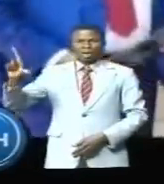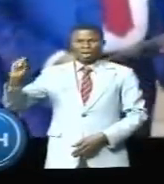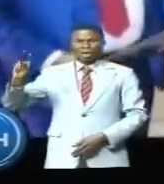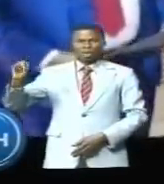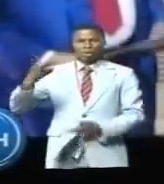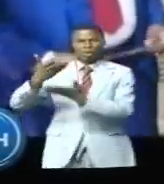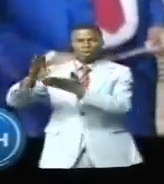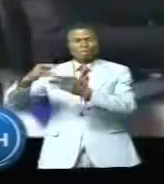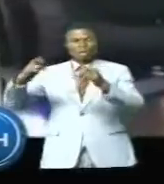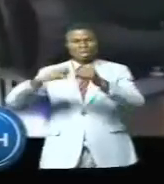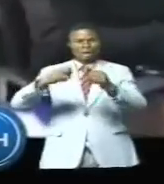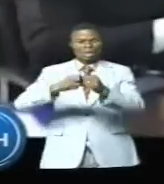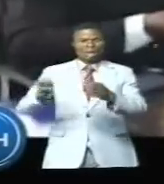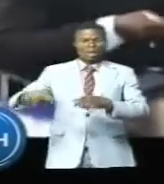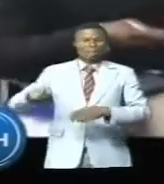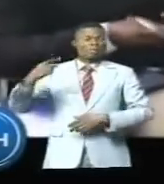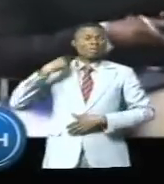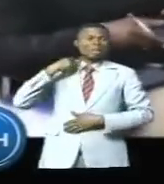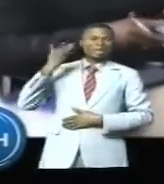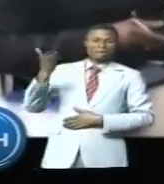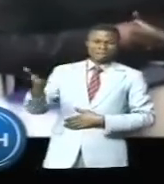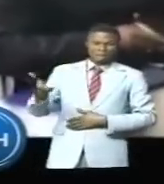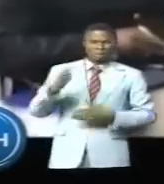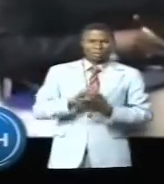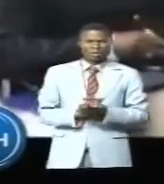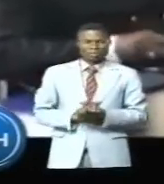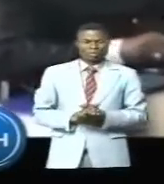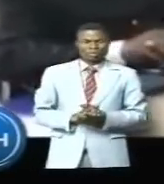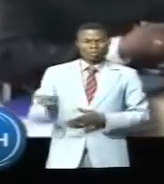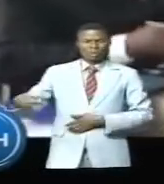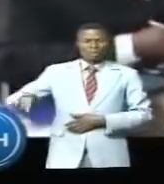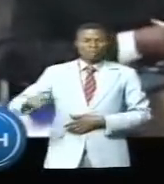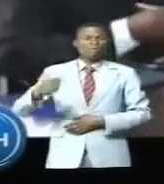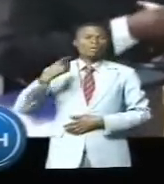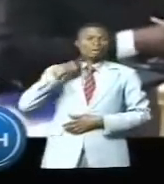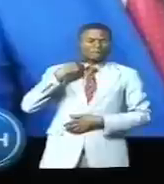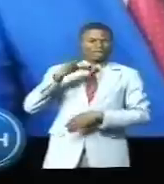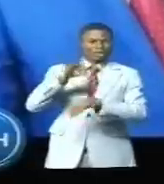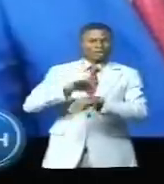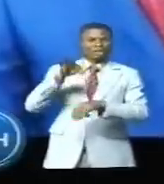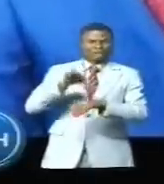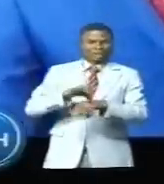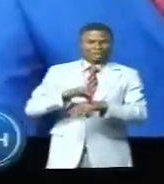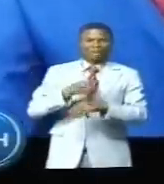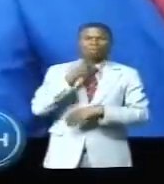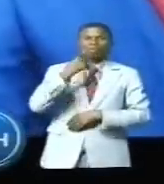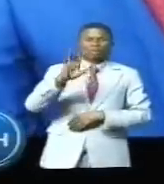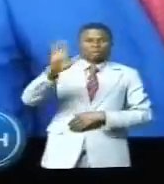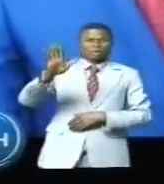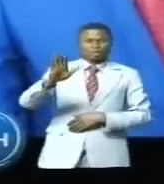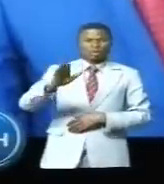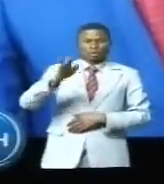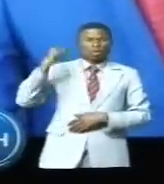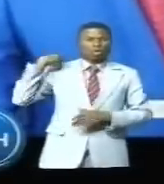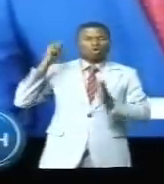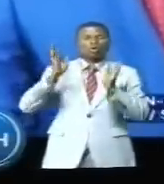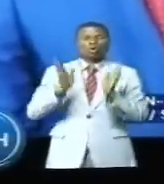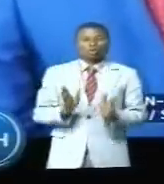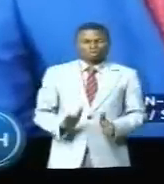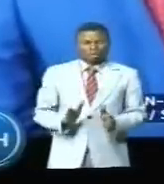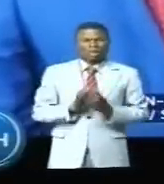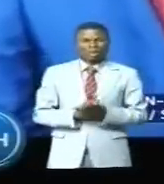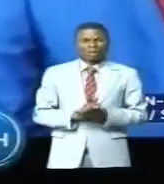courant électrique dans la province du Kwango. Donc, la province de Kwango a la chance, comme l'a dit son excellence le gouverneur,